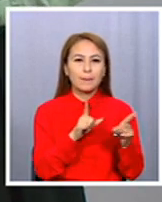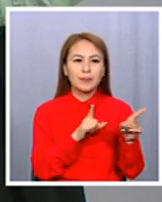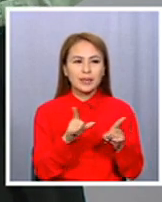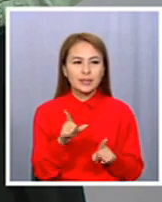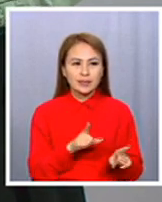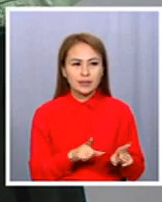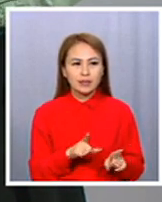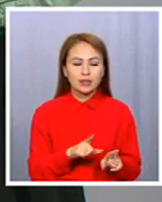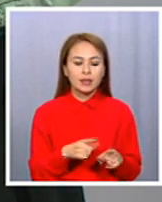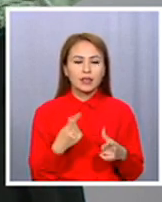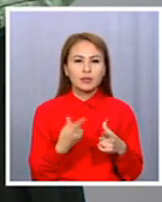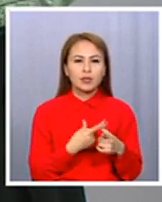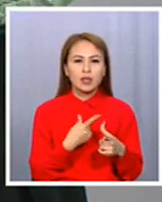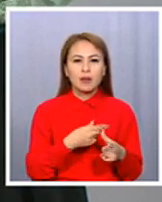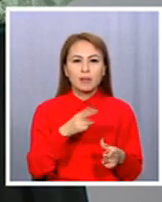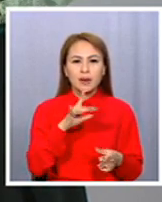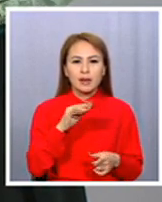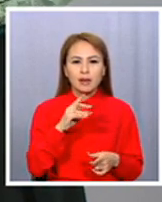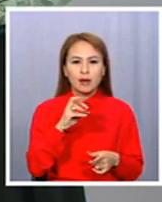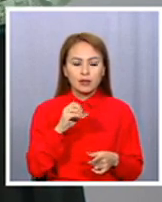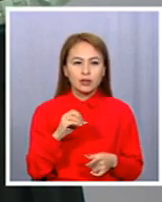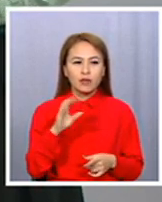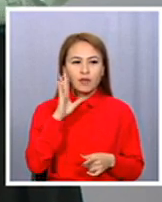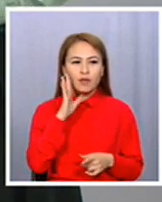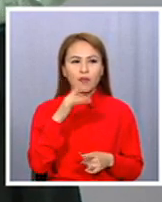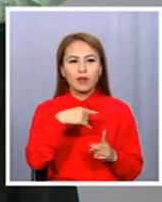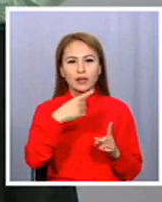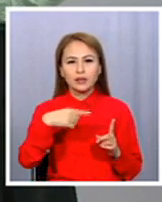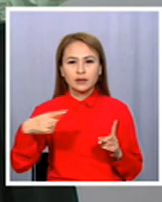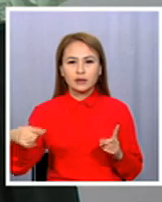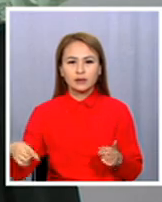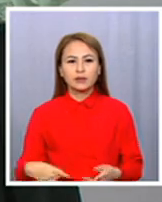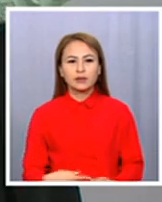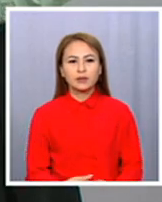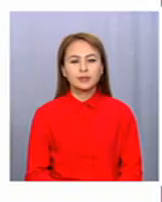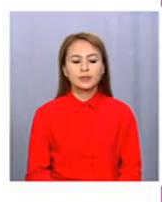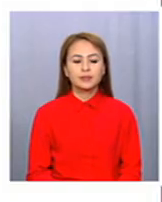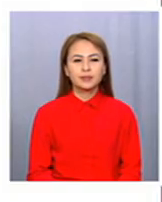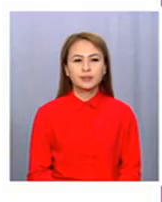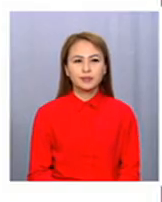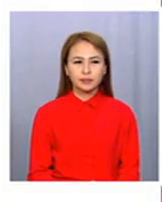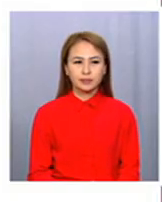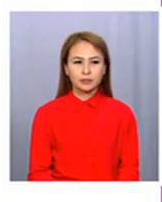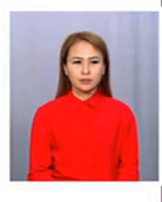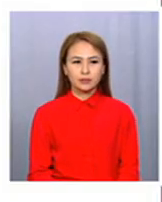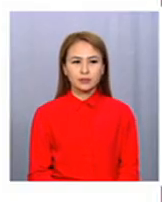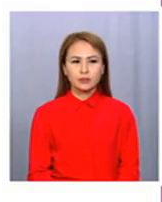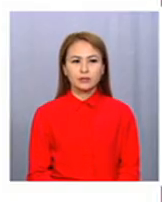есть имена прилагательные, волнистой линией. Будьте внимательны!